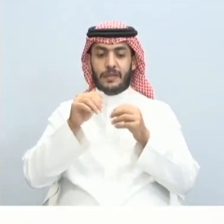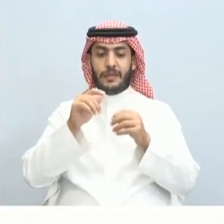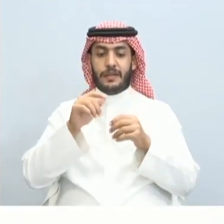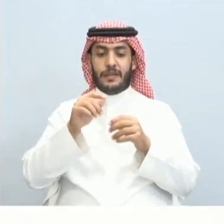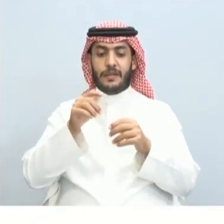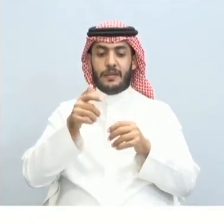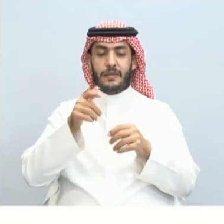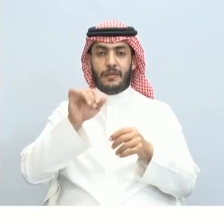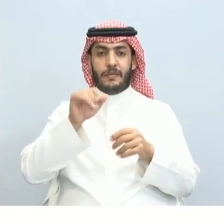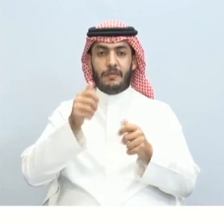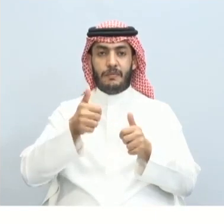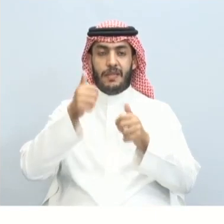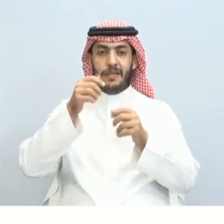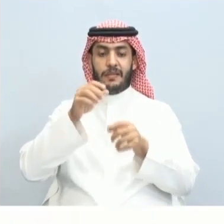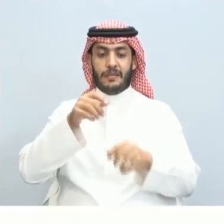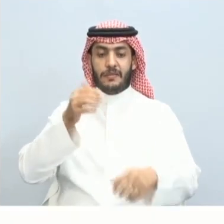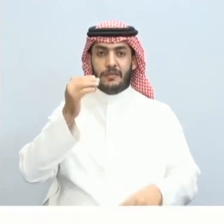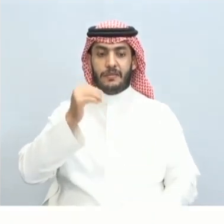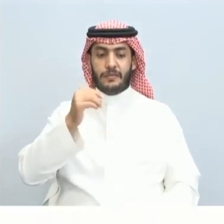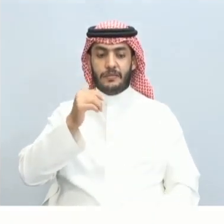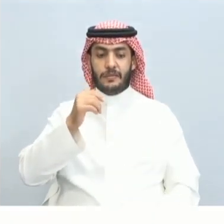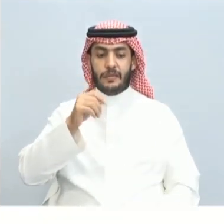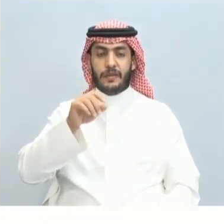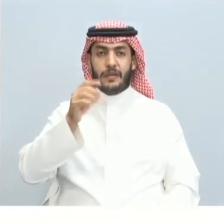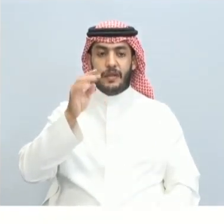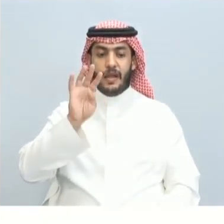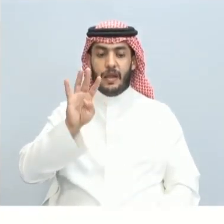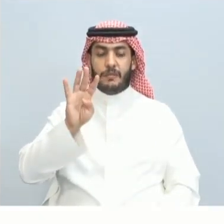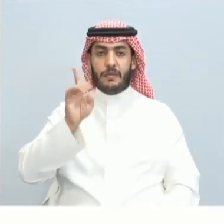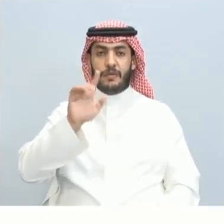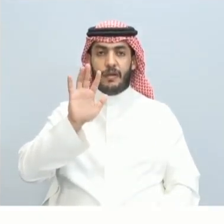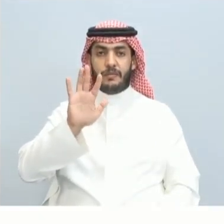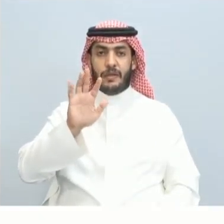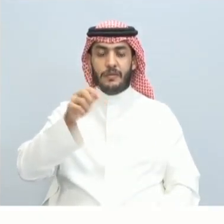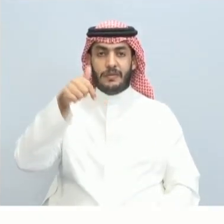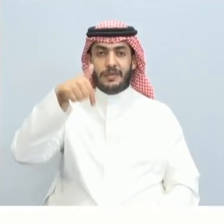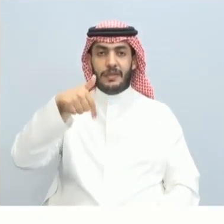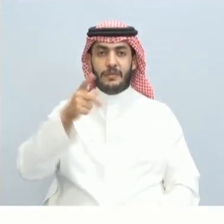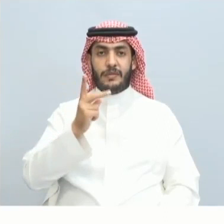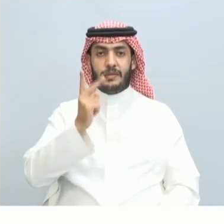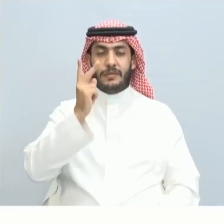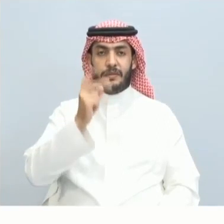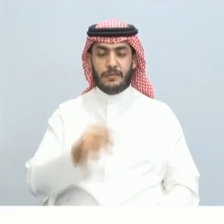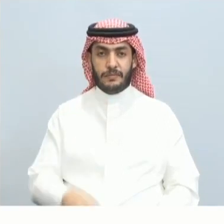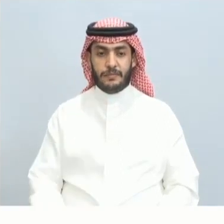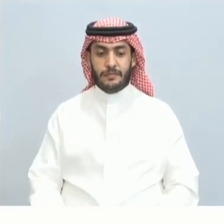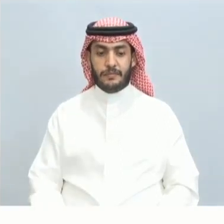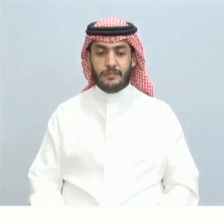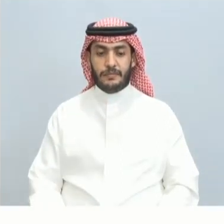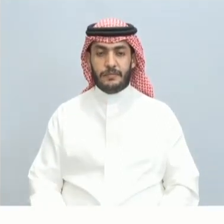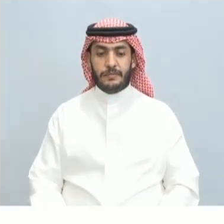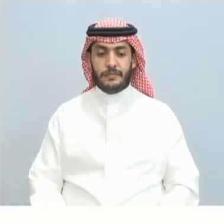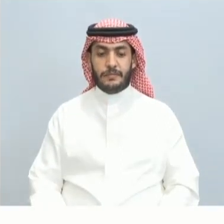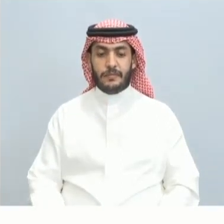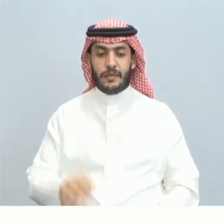قيم ماذا قيم صاد اذا يصبح المدى هو اربعه وخمسه وسته وسبعه هذه هي المخرجات